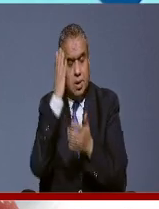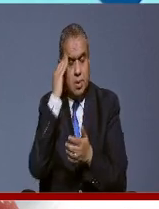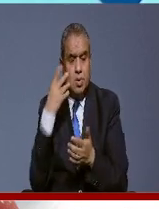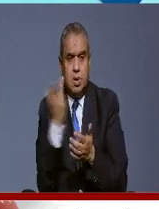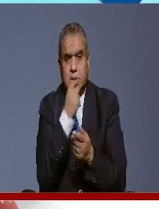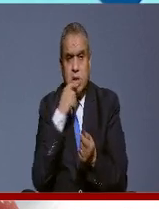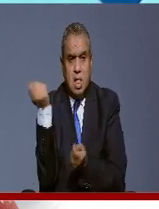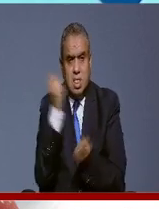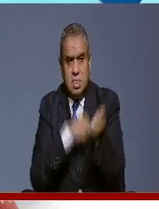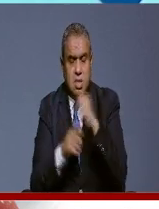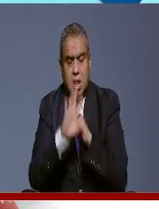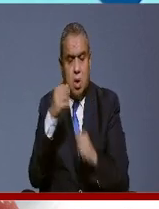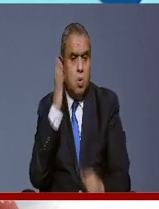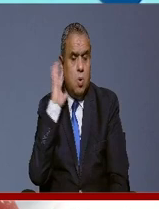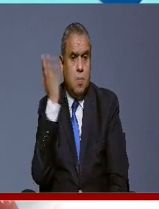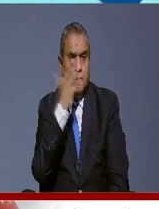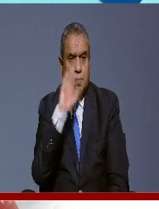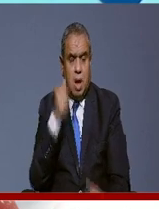للصناعة بالكامل.